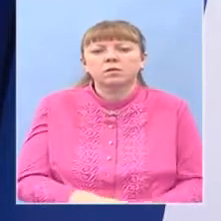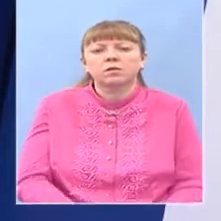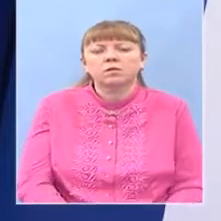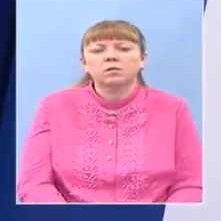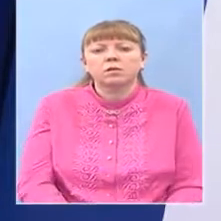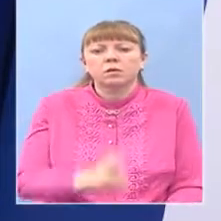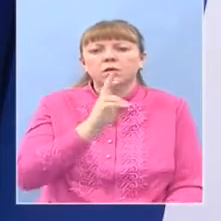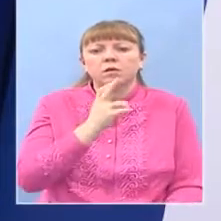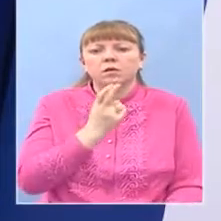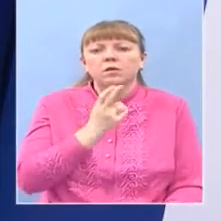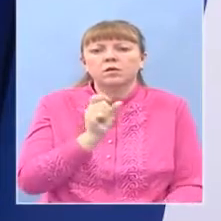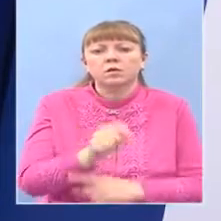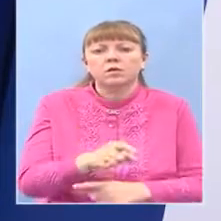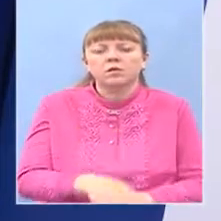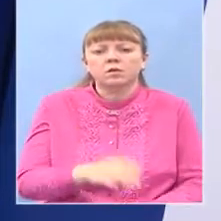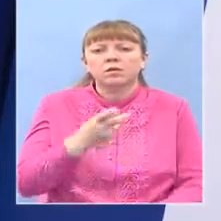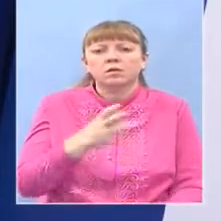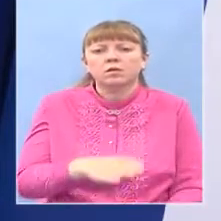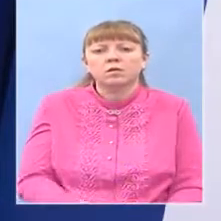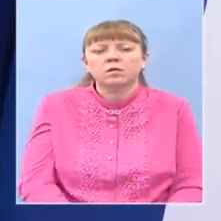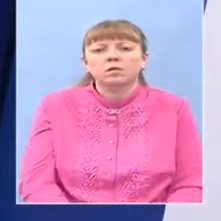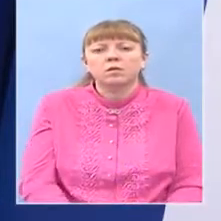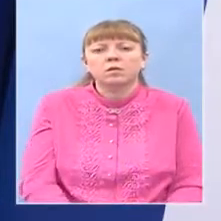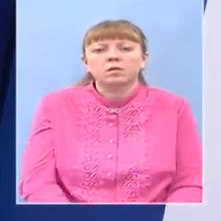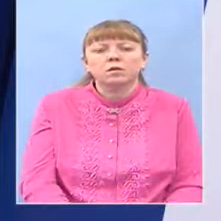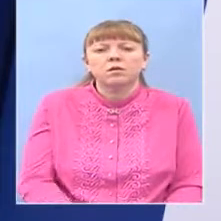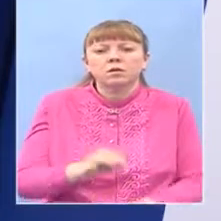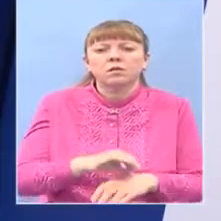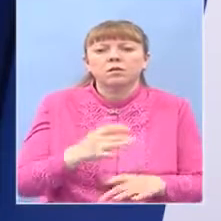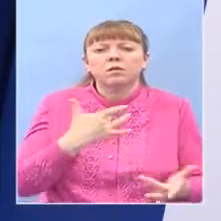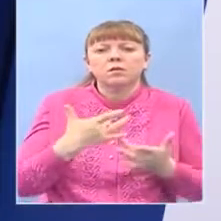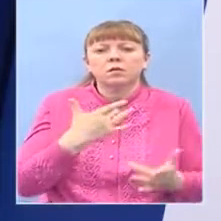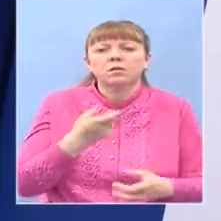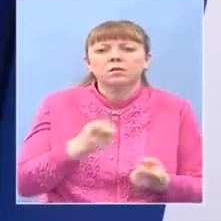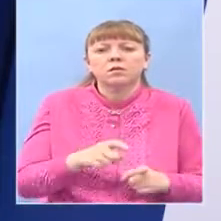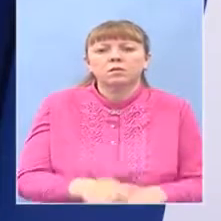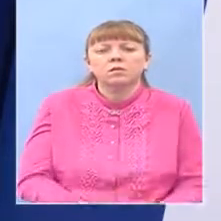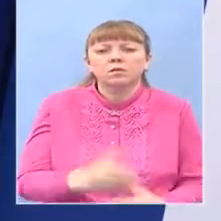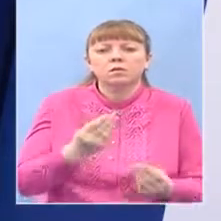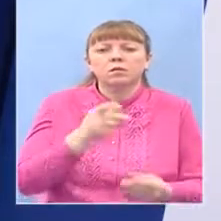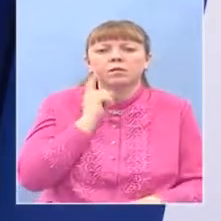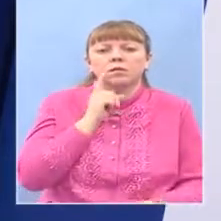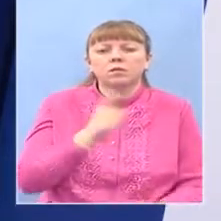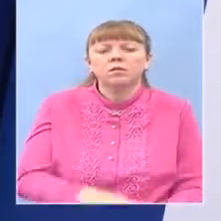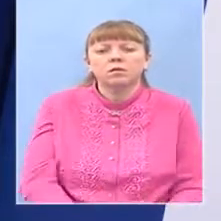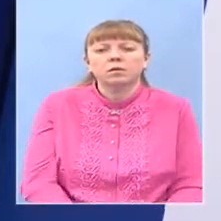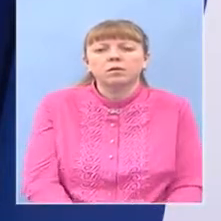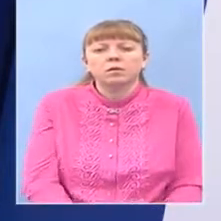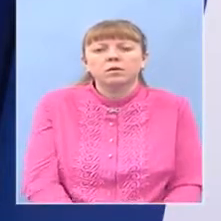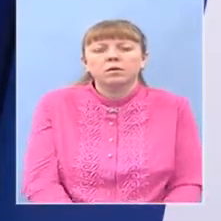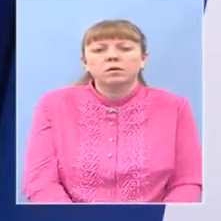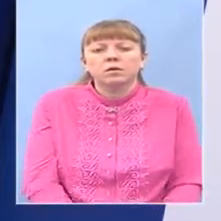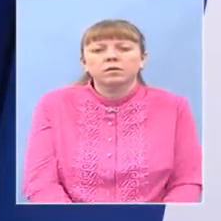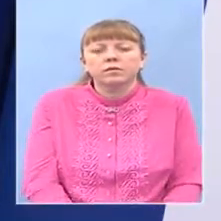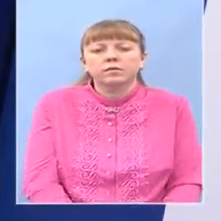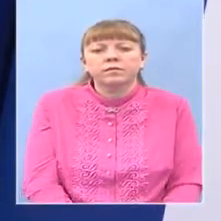рамках государственного социального заказа, например, акцию, или, mm-hmm. например, провести концерт, там, форум в День молодежи, да, например, то ты